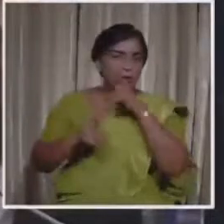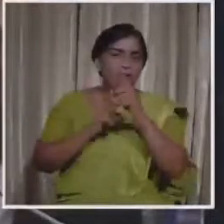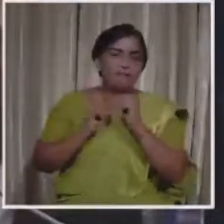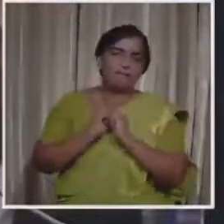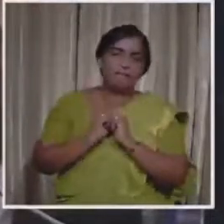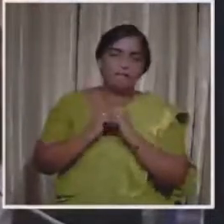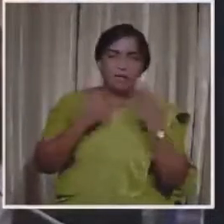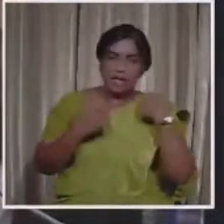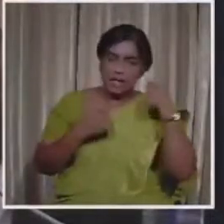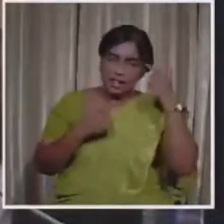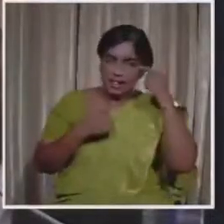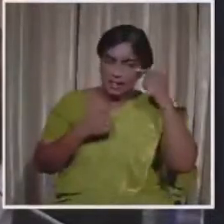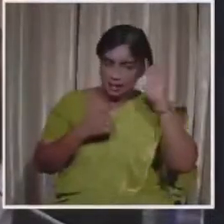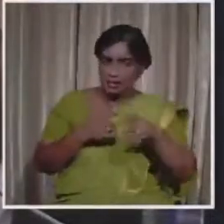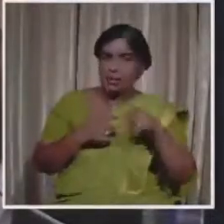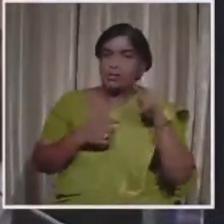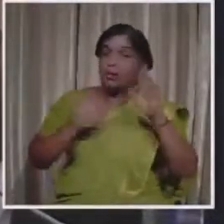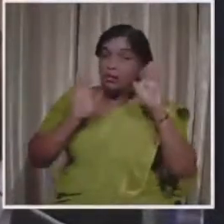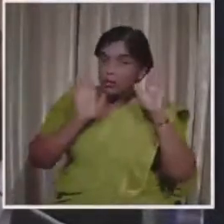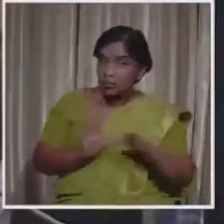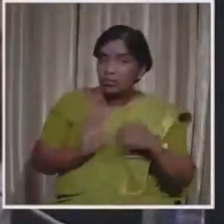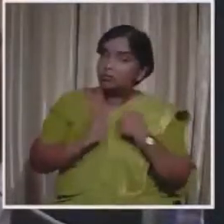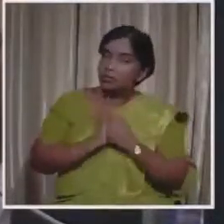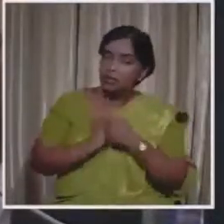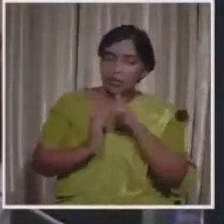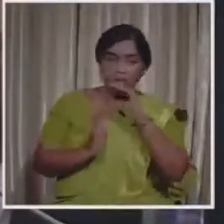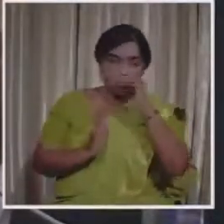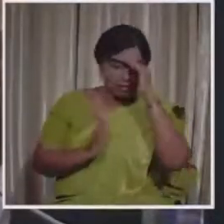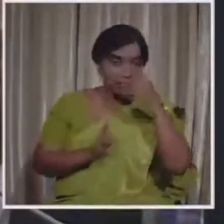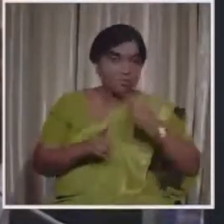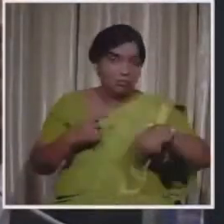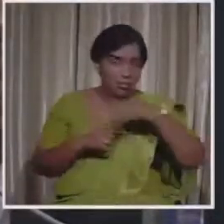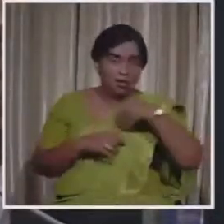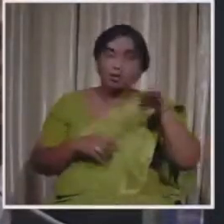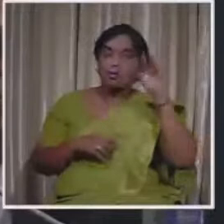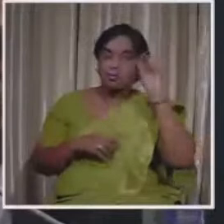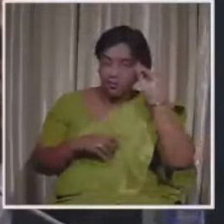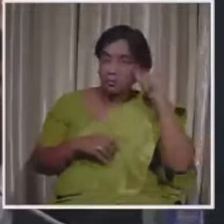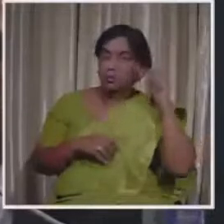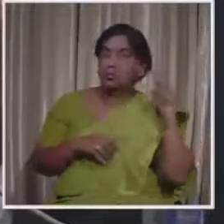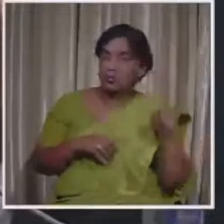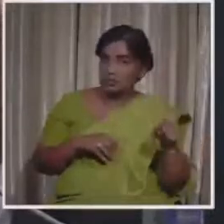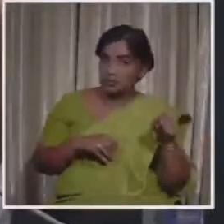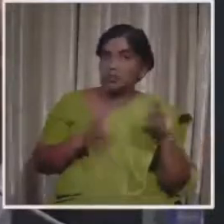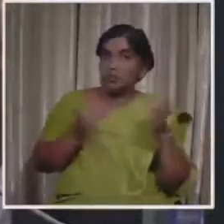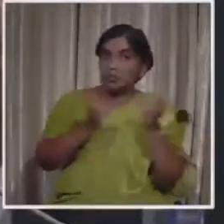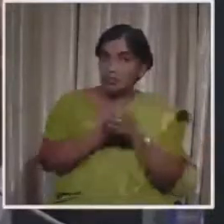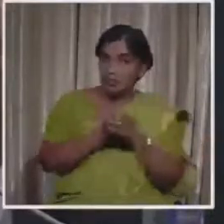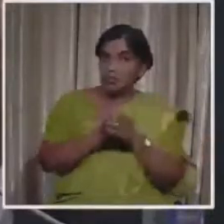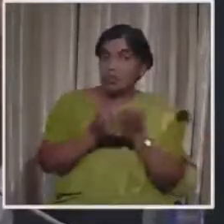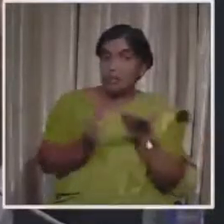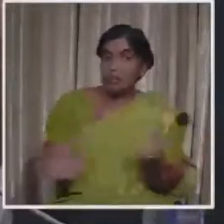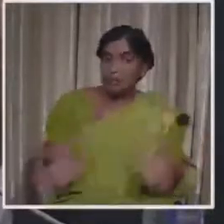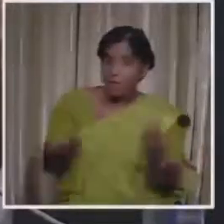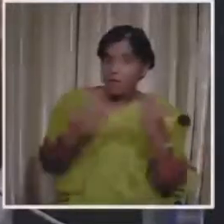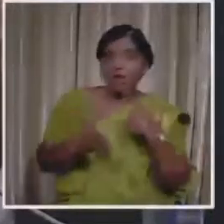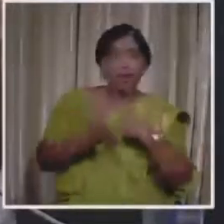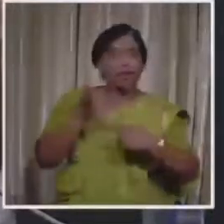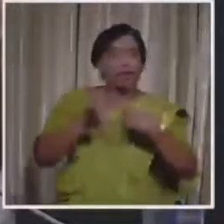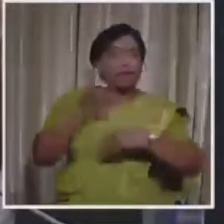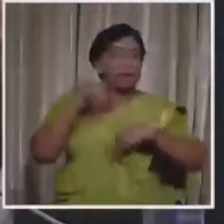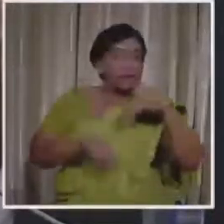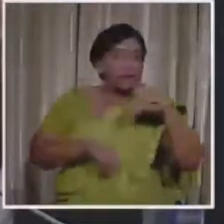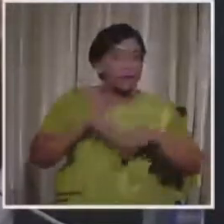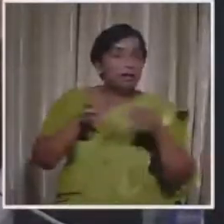යුතු නැtei කියලා හිතනවා ඇති හැබැයි ගරු කතානායකතුමනි අපි තේරුම් ගන්න ඕන මේ කණ්ඩායම මෙහෙවපු දේශපාලන